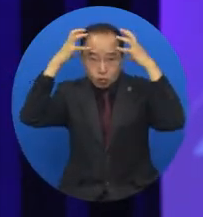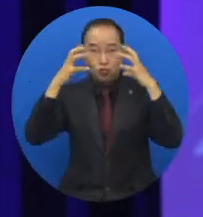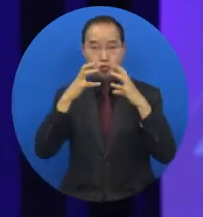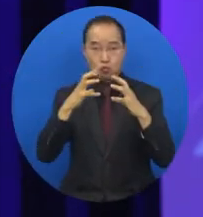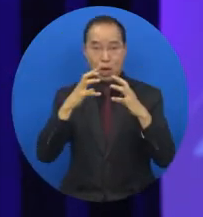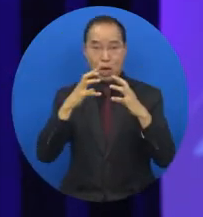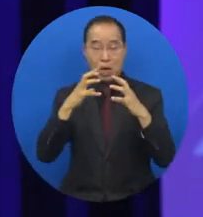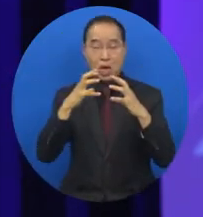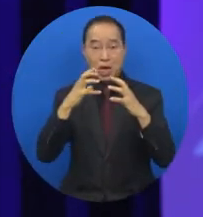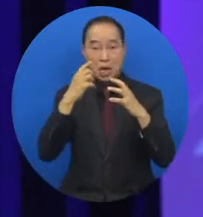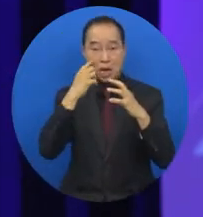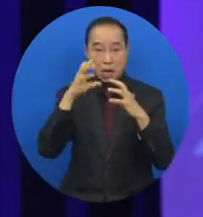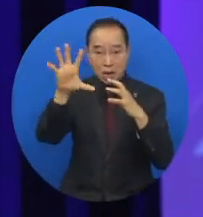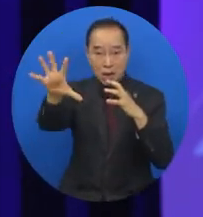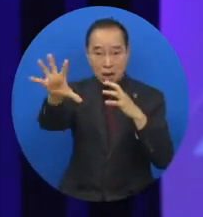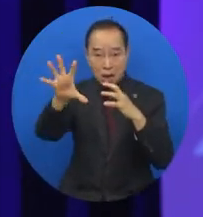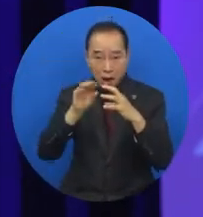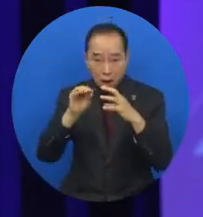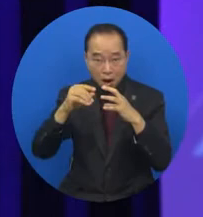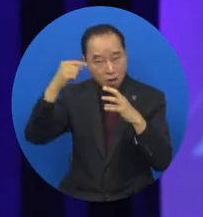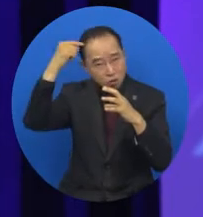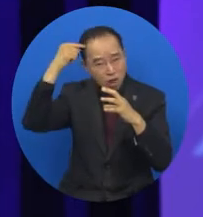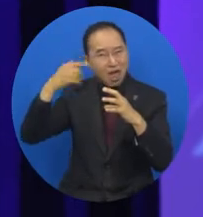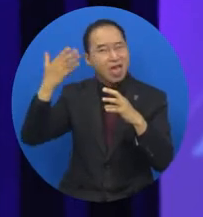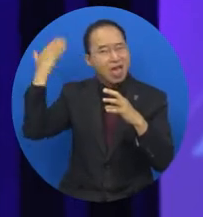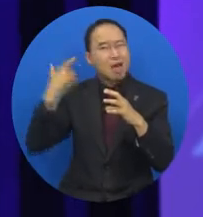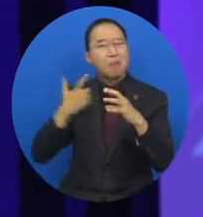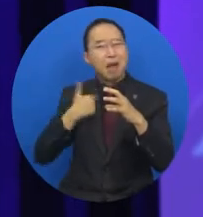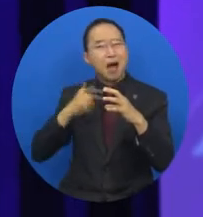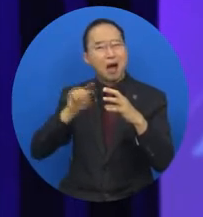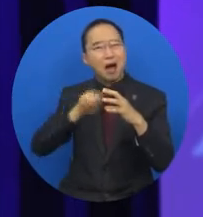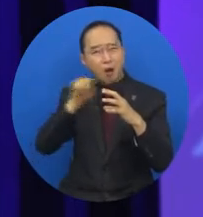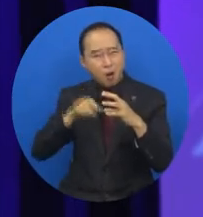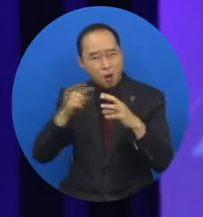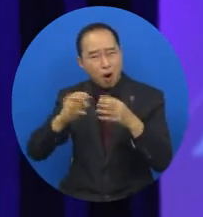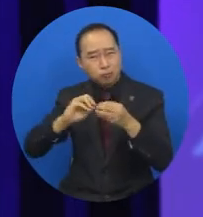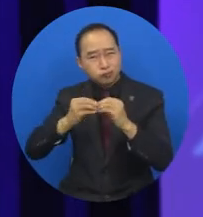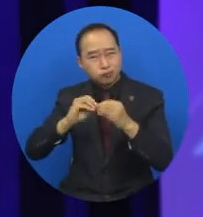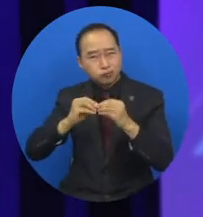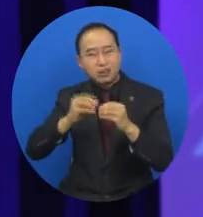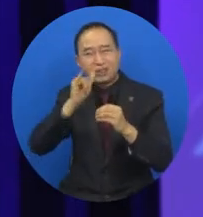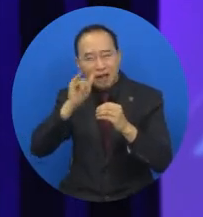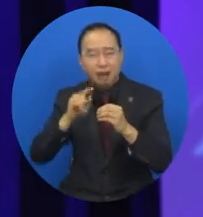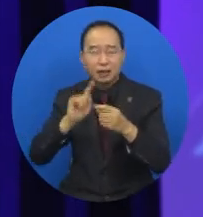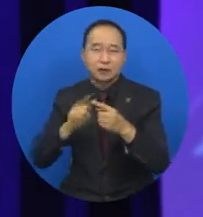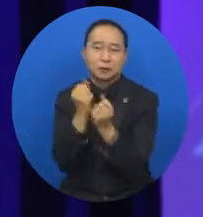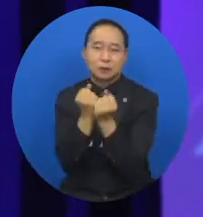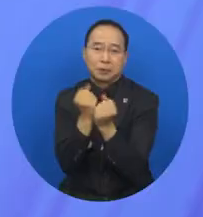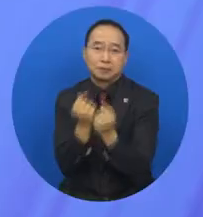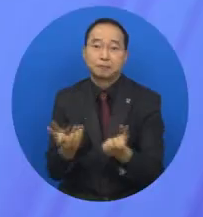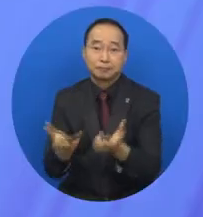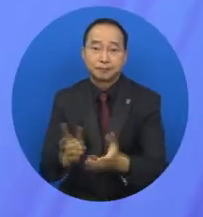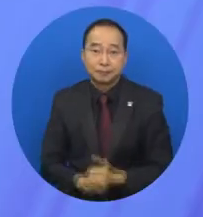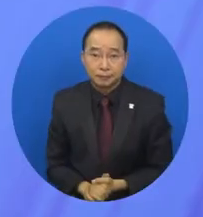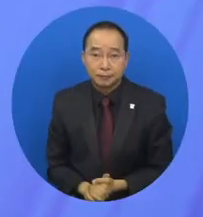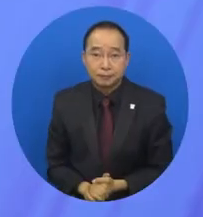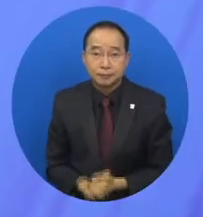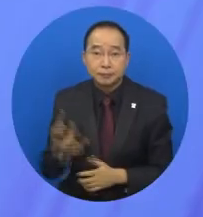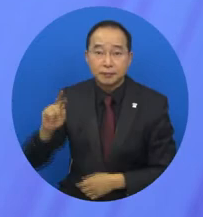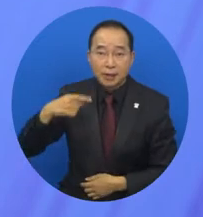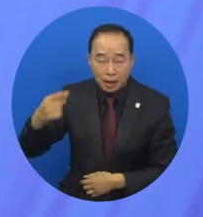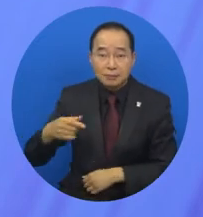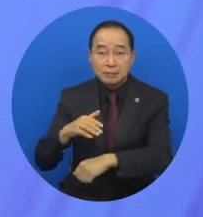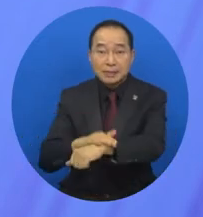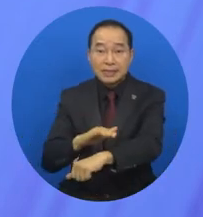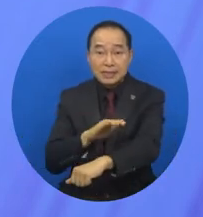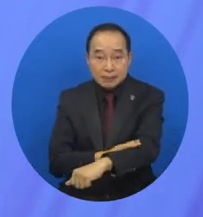뇌의 작용과 원리와 함께 우리 심리적인 자아를 통해서 함께 설명을 해 나갔죠. 그리고 이제 실습